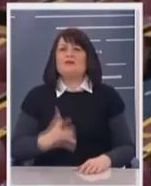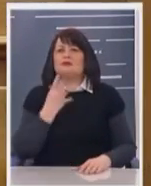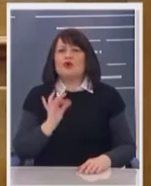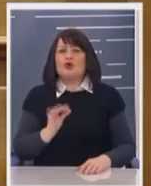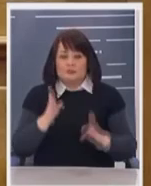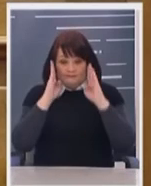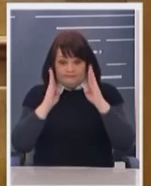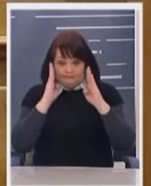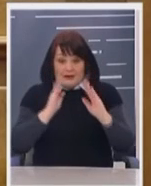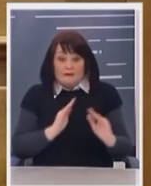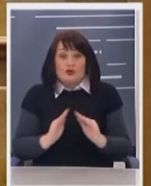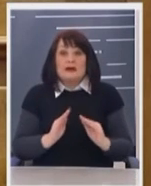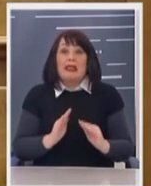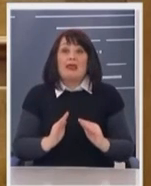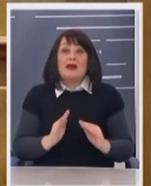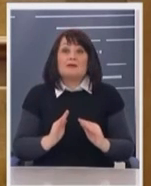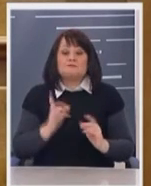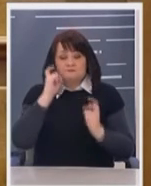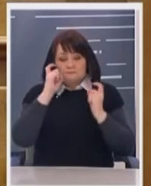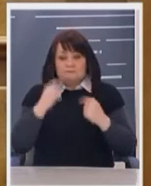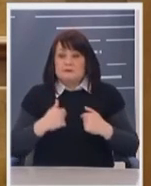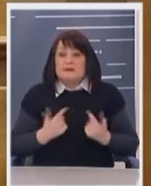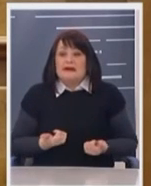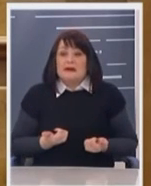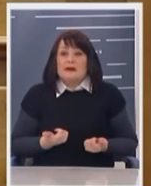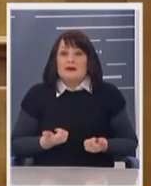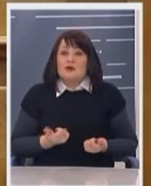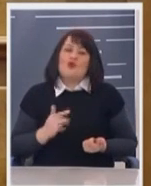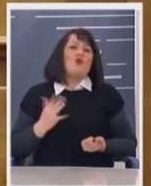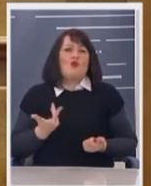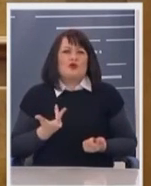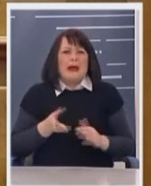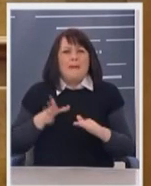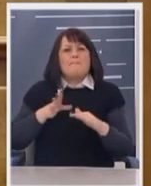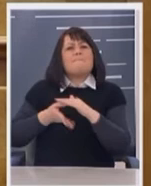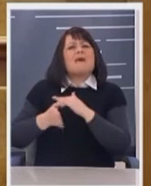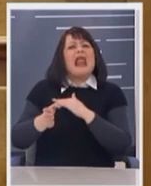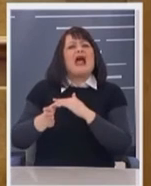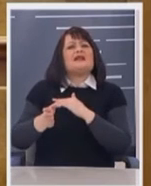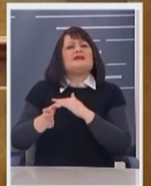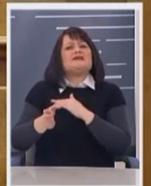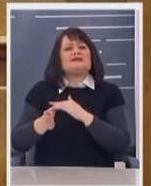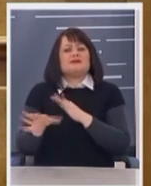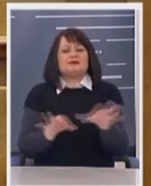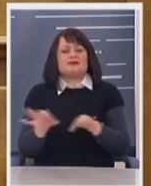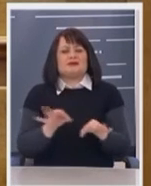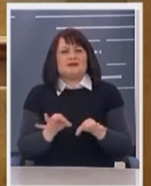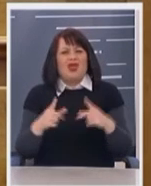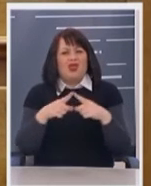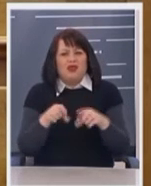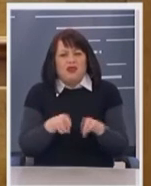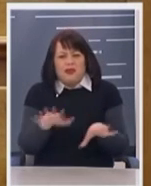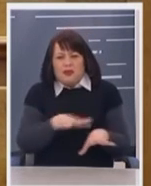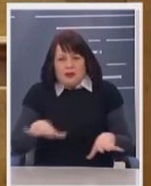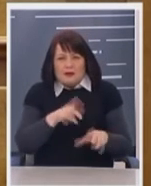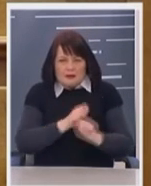έγνοια μας δεν είναι ούτε να στήσουμε πελατειακά δίκτυα, ούτε